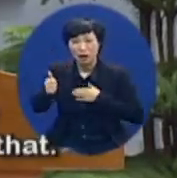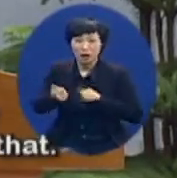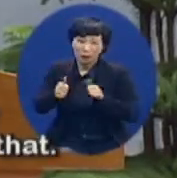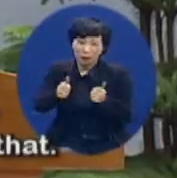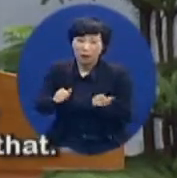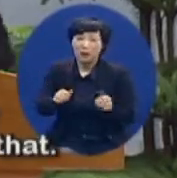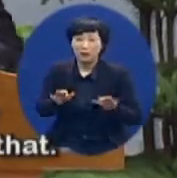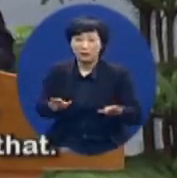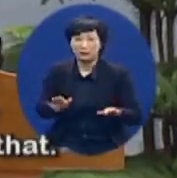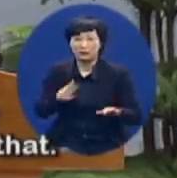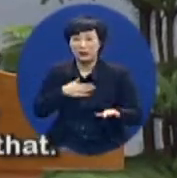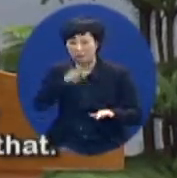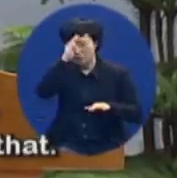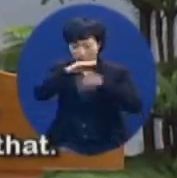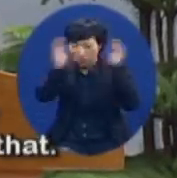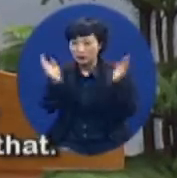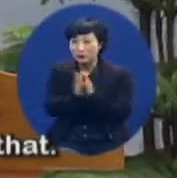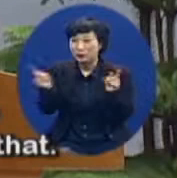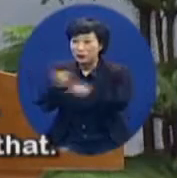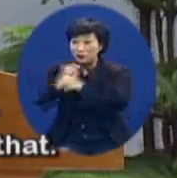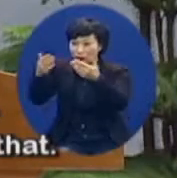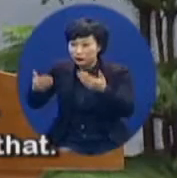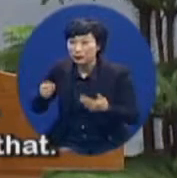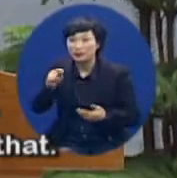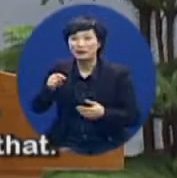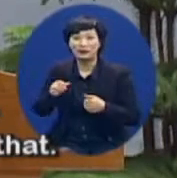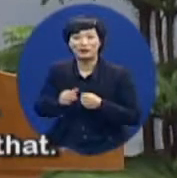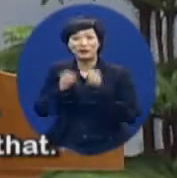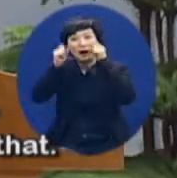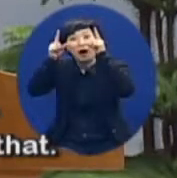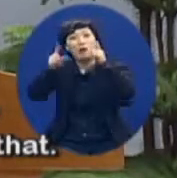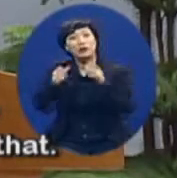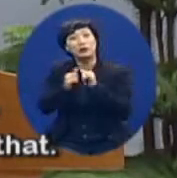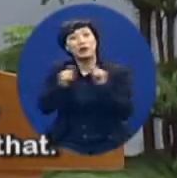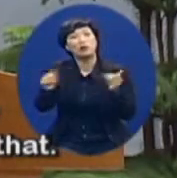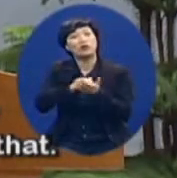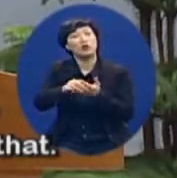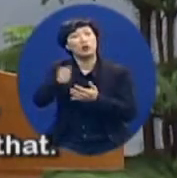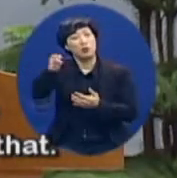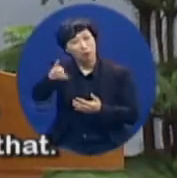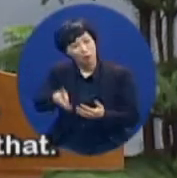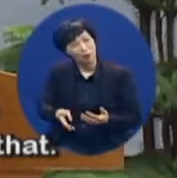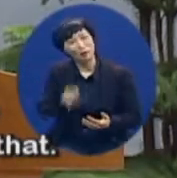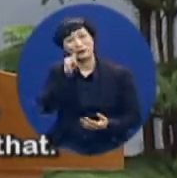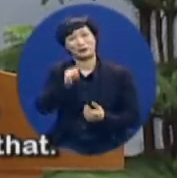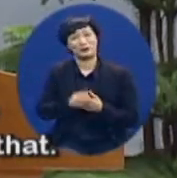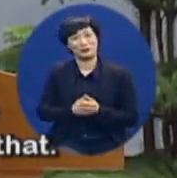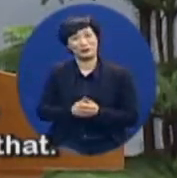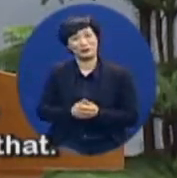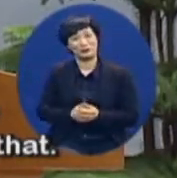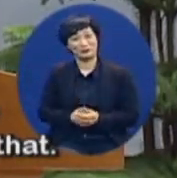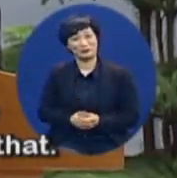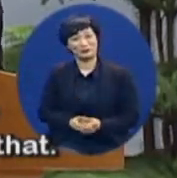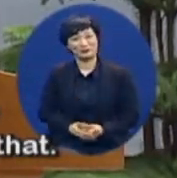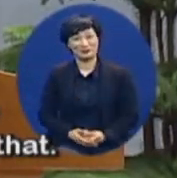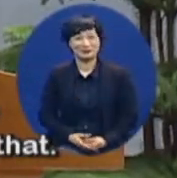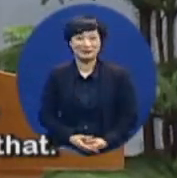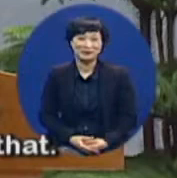고쳤네 아멘 이런 분이 하나둘 이던가 하나둘 이던가